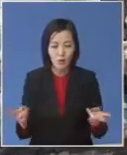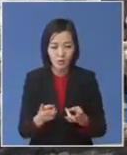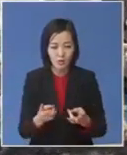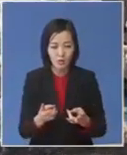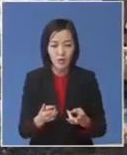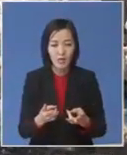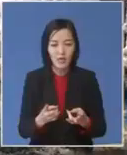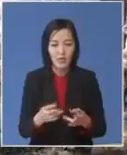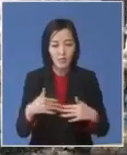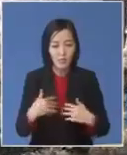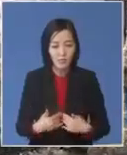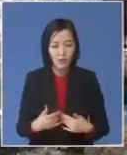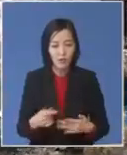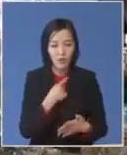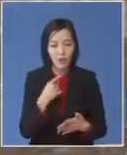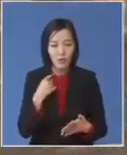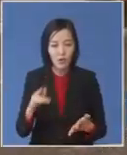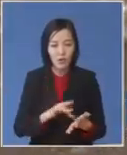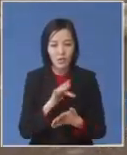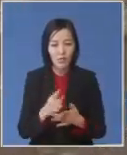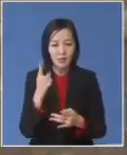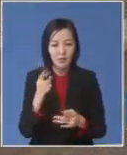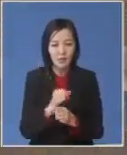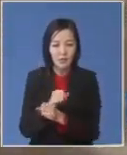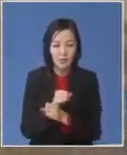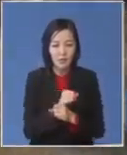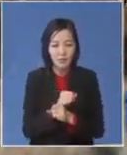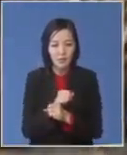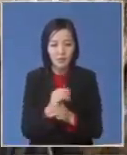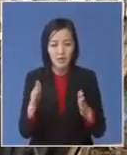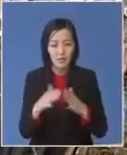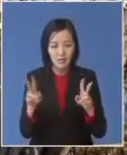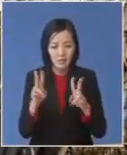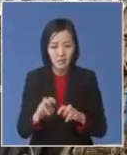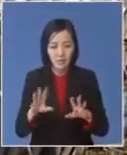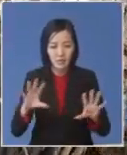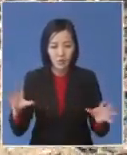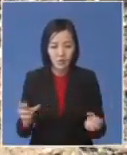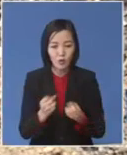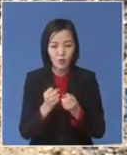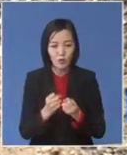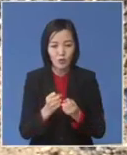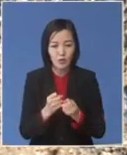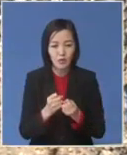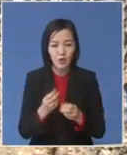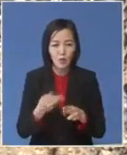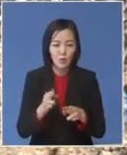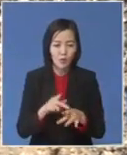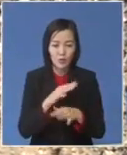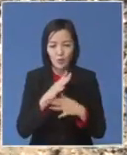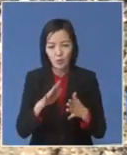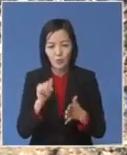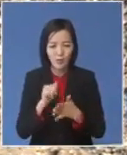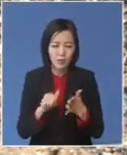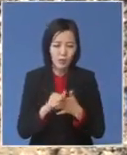шақыруда. Өкінішке орай Талдықорғандағы бір қызылтас саяжайын тексеру барысында құтқарушылар бас шайқарлық талай жағдайларға